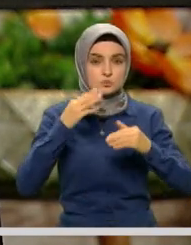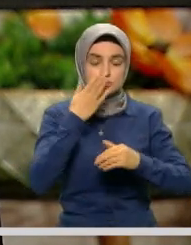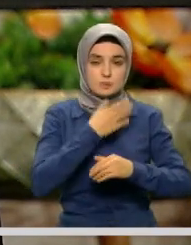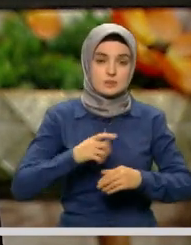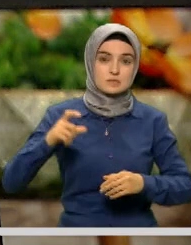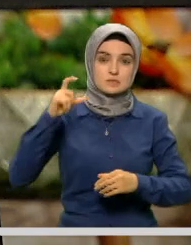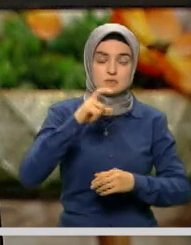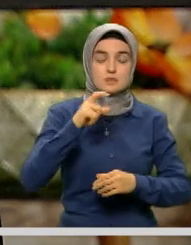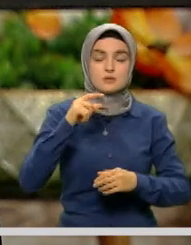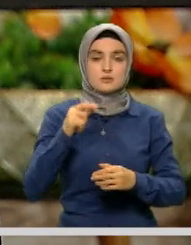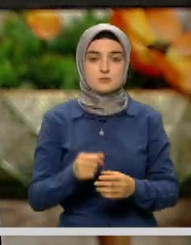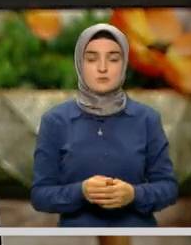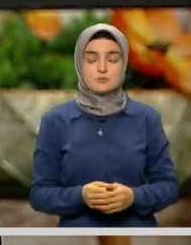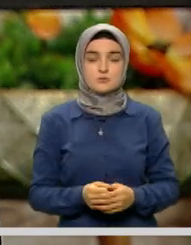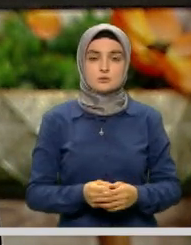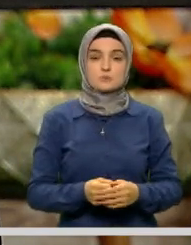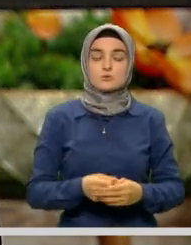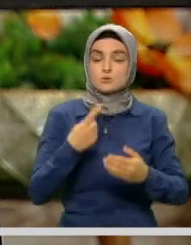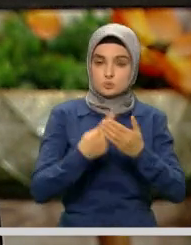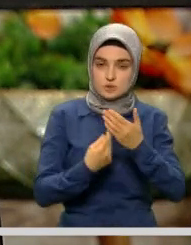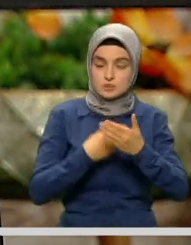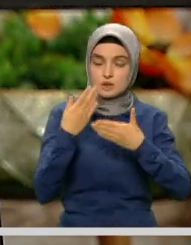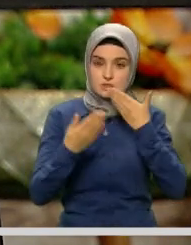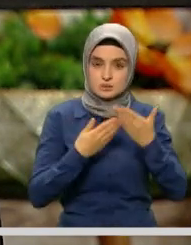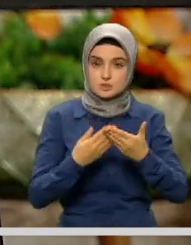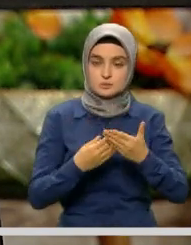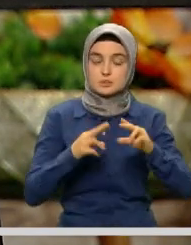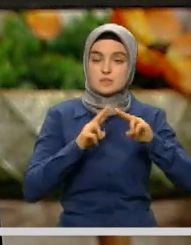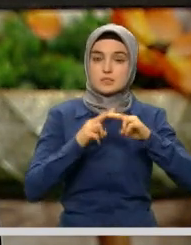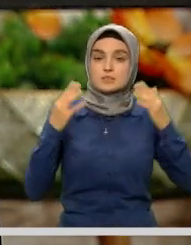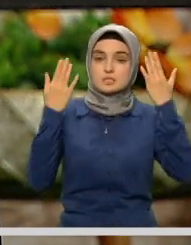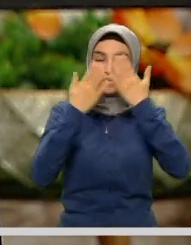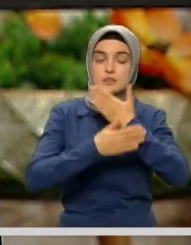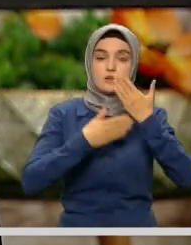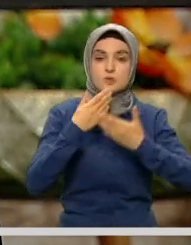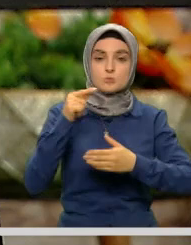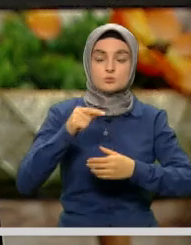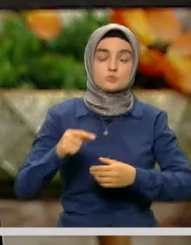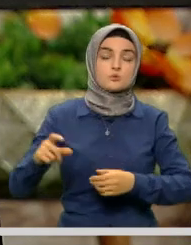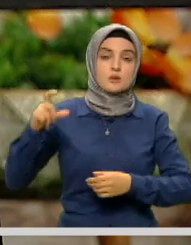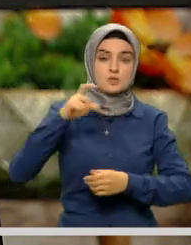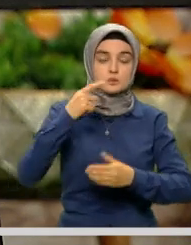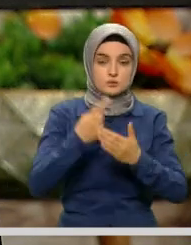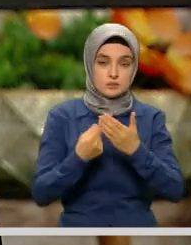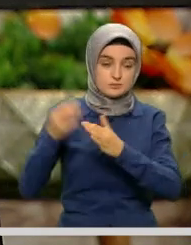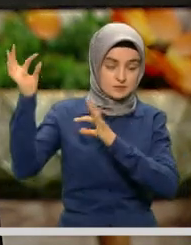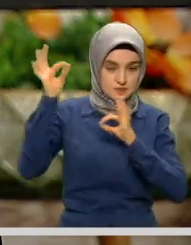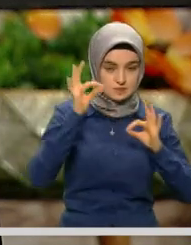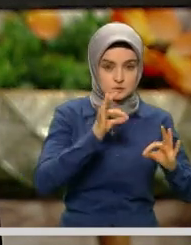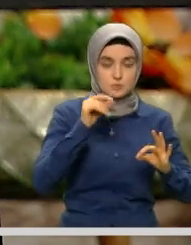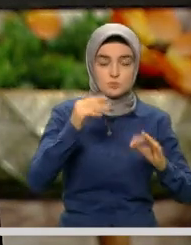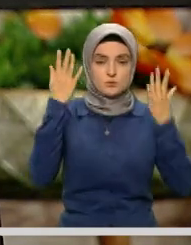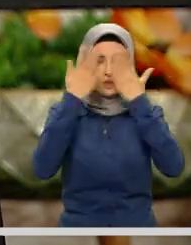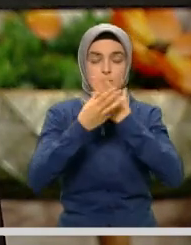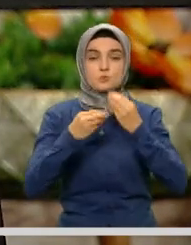Kur'an'da ifade edilmesi, Kadir Gecesi'nin ifade edilmesi ve bu ayda işte Kur'an-ı Kerim'in inmesi, bu ayda affedilecek olmamız, bu gecelerin çok